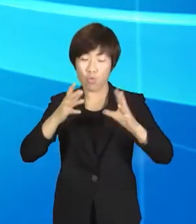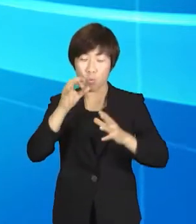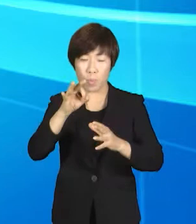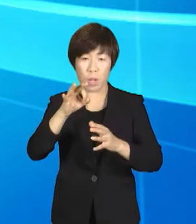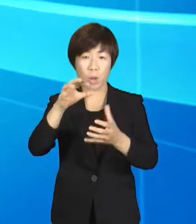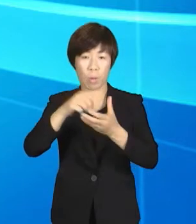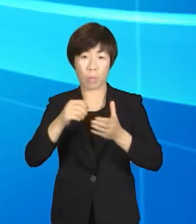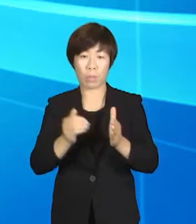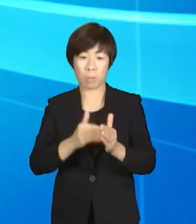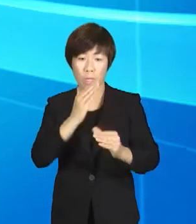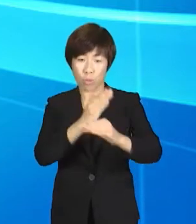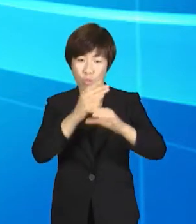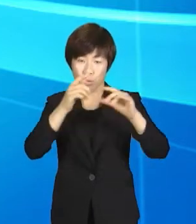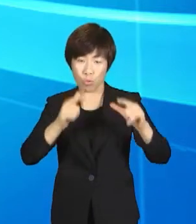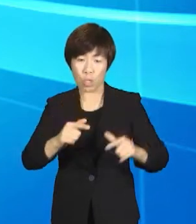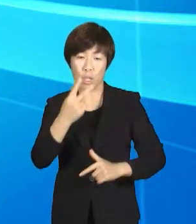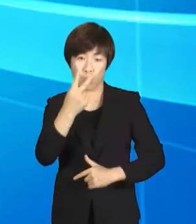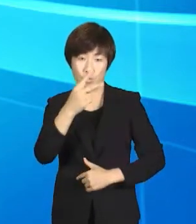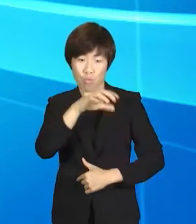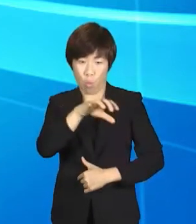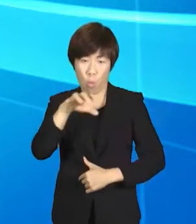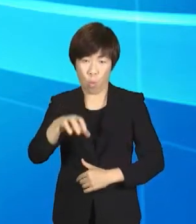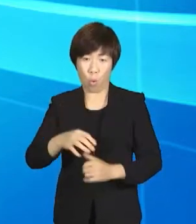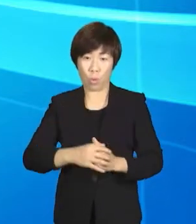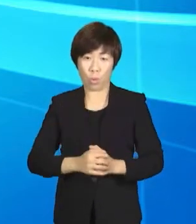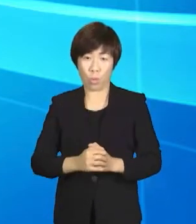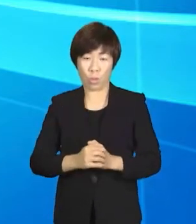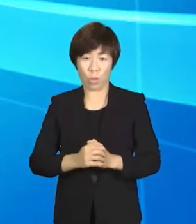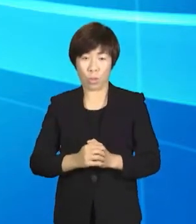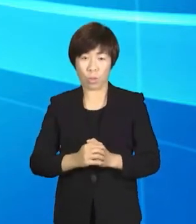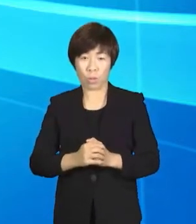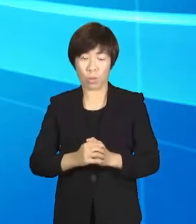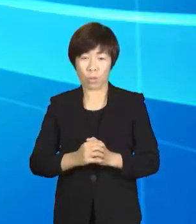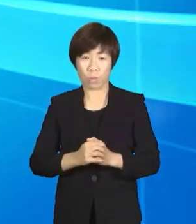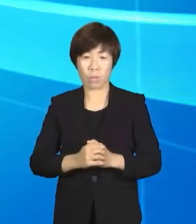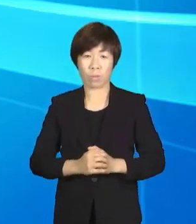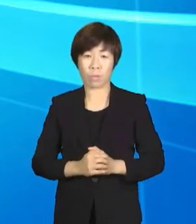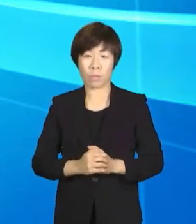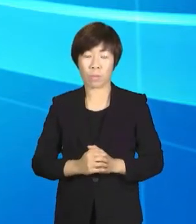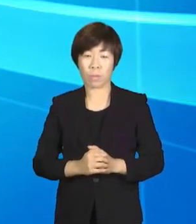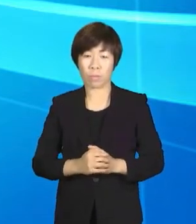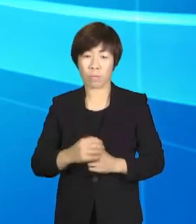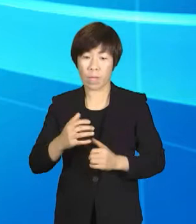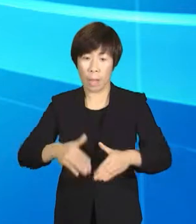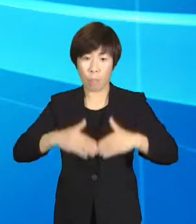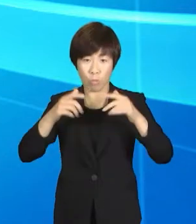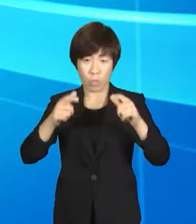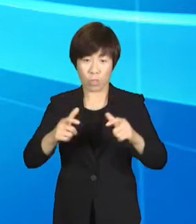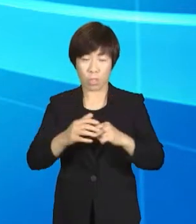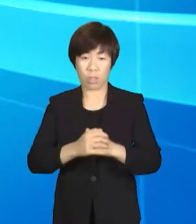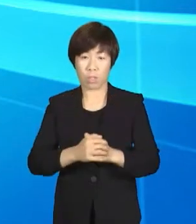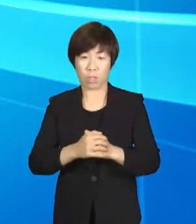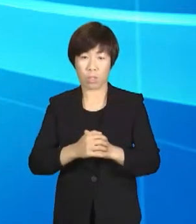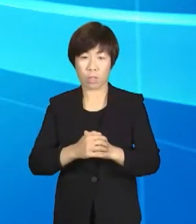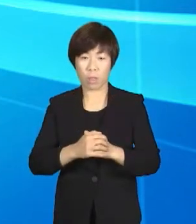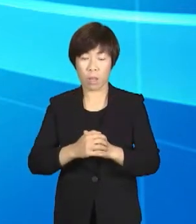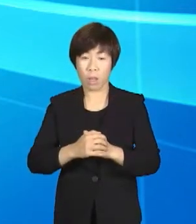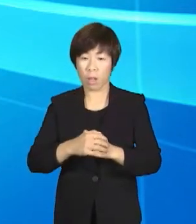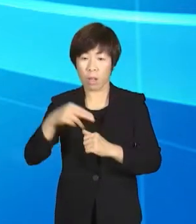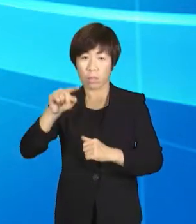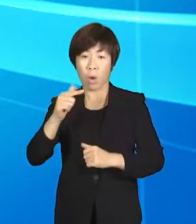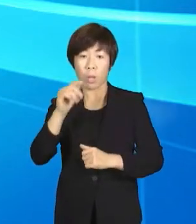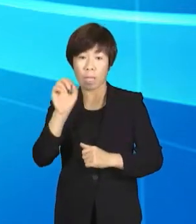사업은 중구의 이야기와 숨쉬는 공간의 만남, 울산 동백이 꽃피는 온세미로마당, 남구의